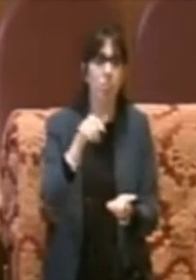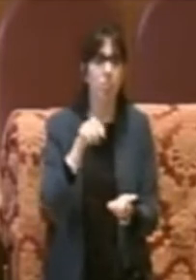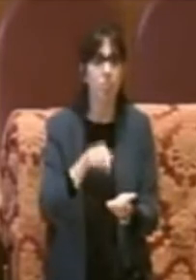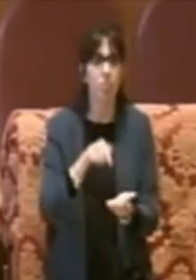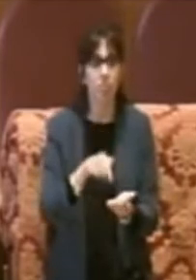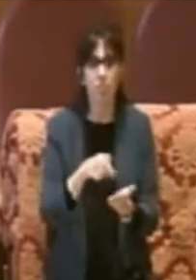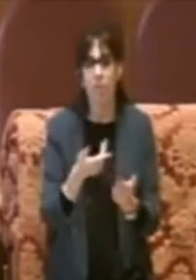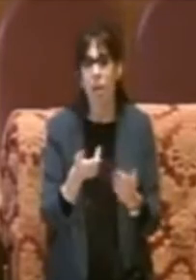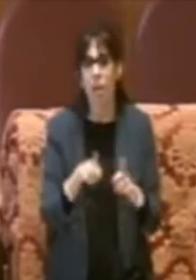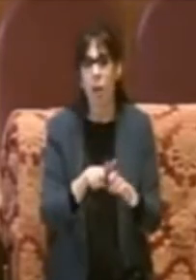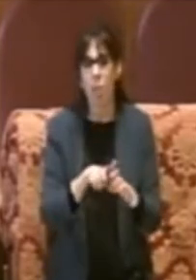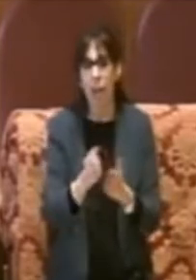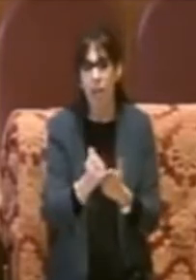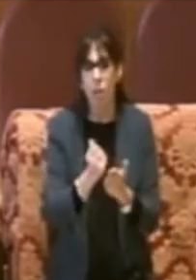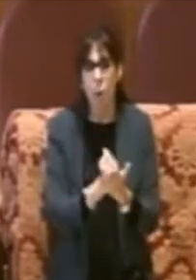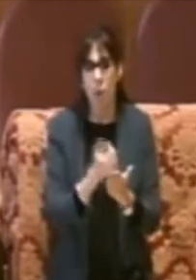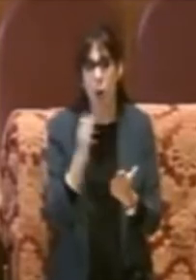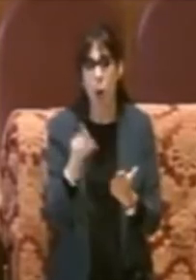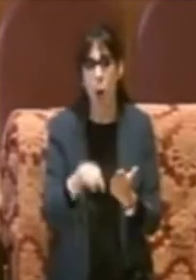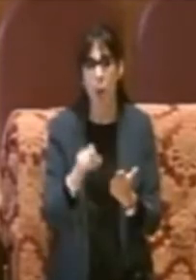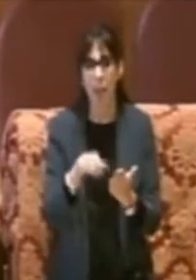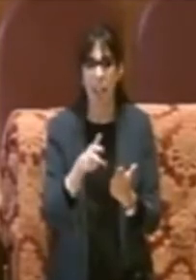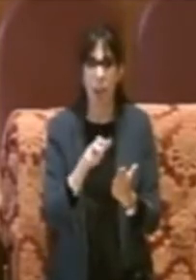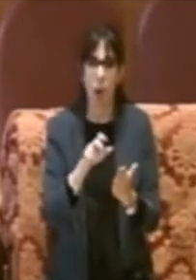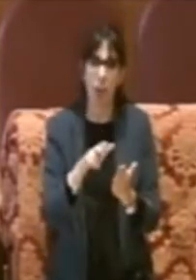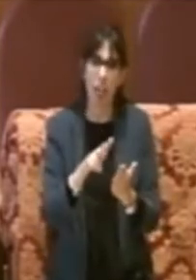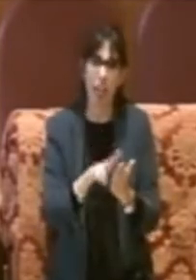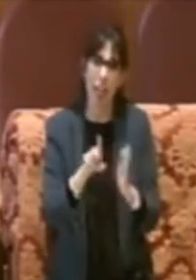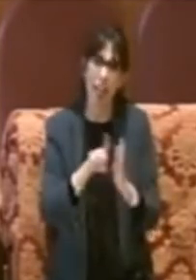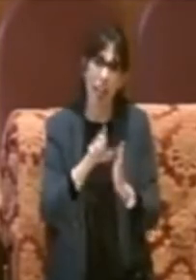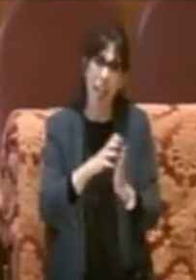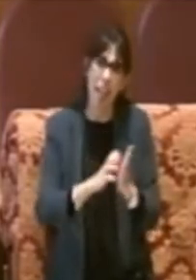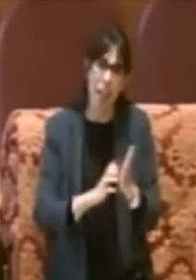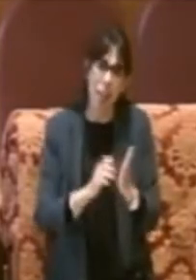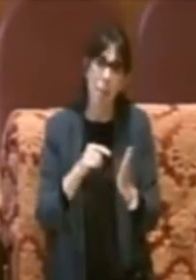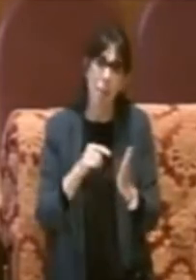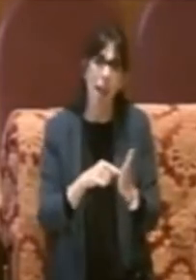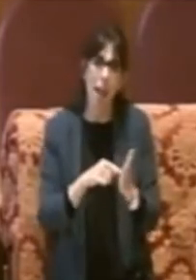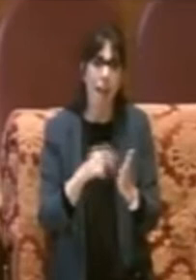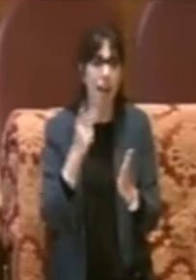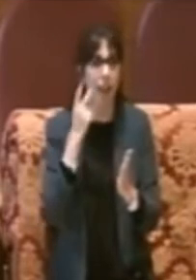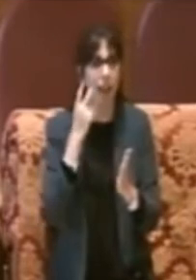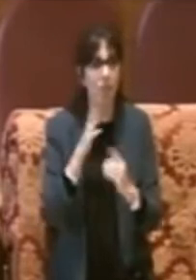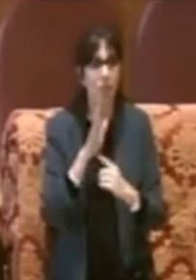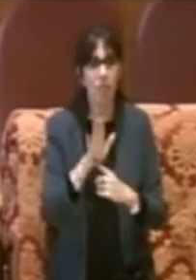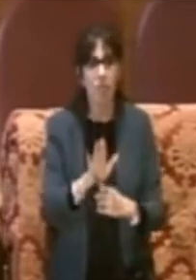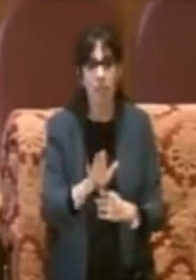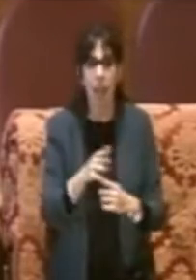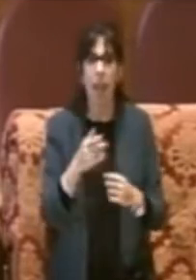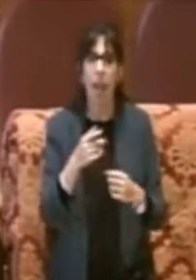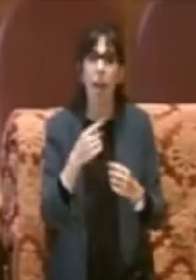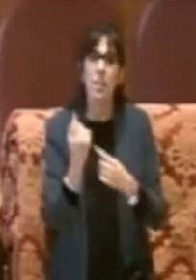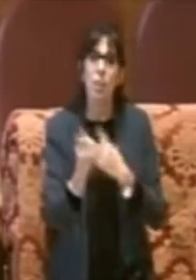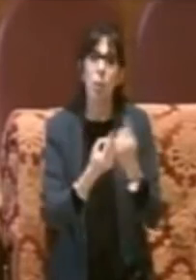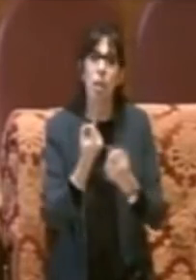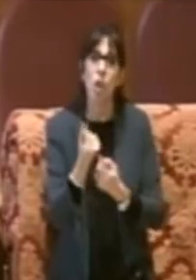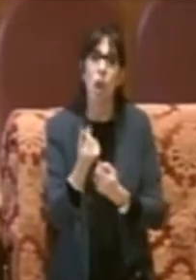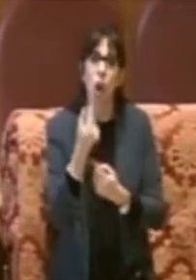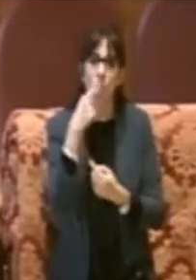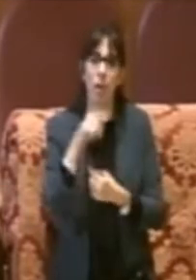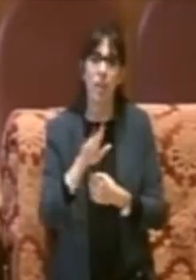obbligatorio delle delibere che vanno a costituire la pianificazione economico finanziaria dell'ente hanno trovato lo spazio per